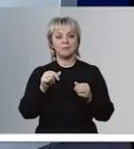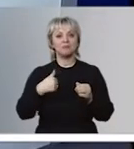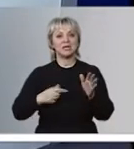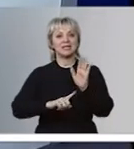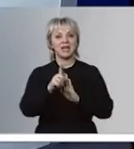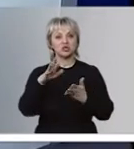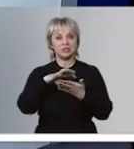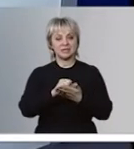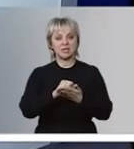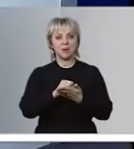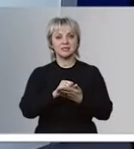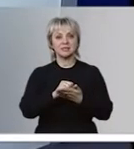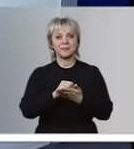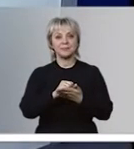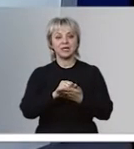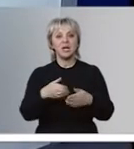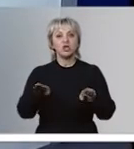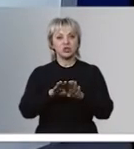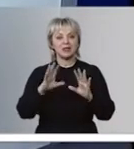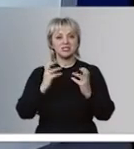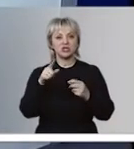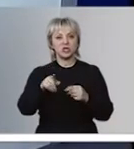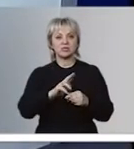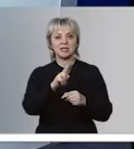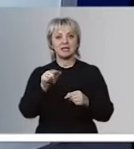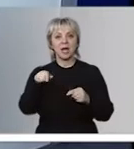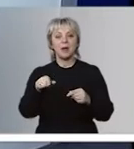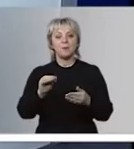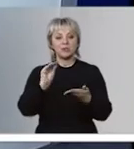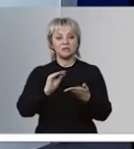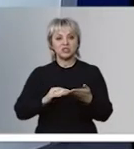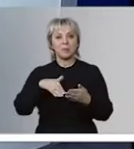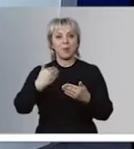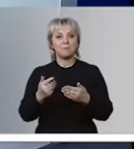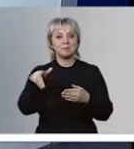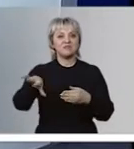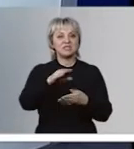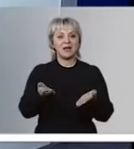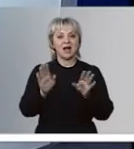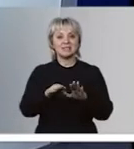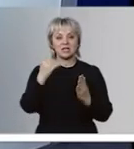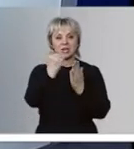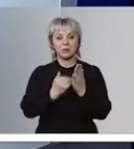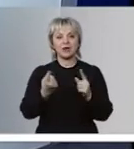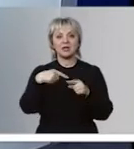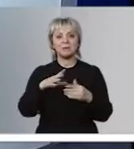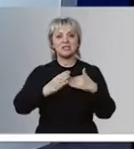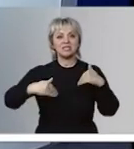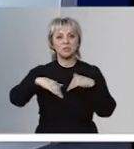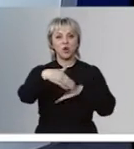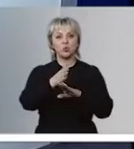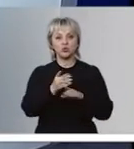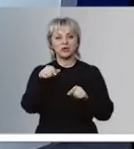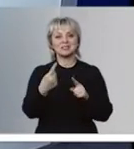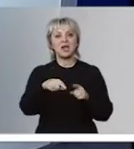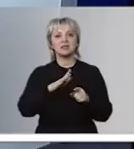мы начали заниматься и так серьезно многодетными семьями, помимо всех остальных программ, это и земельные